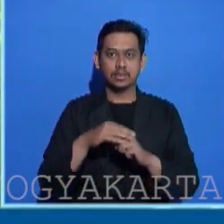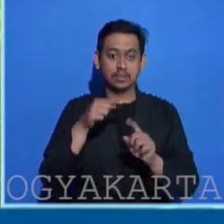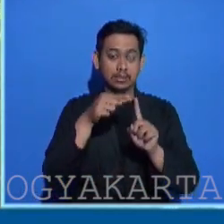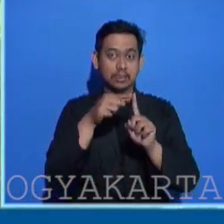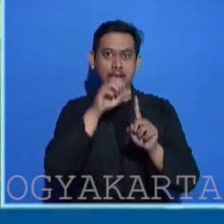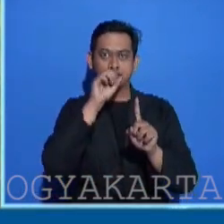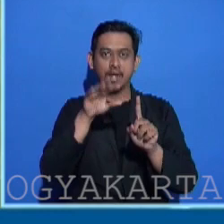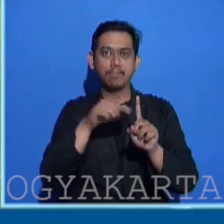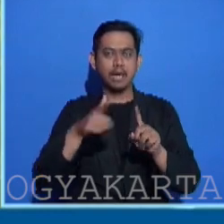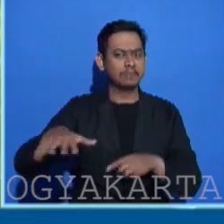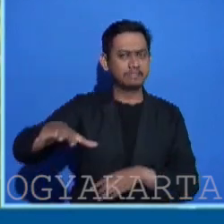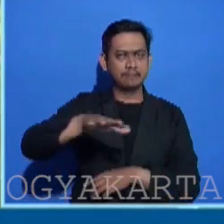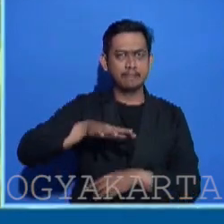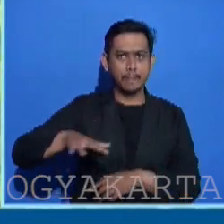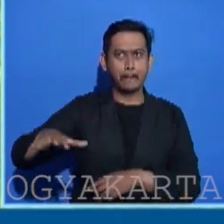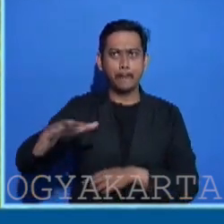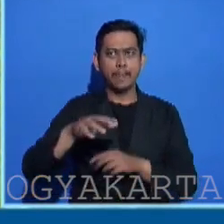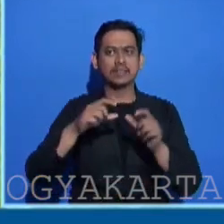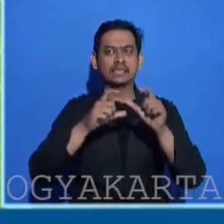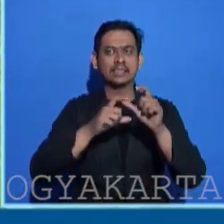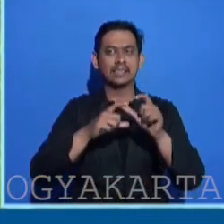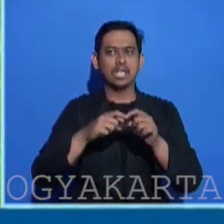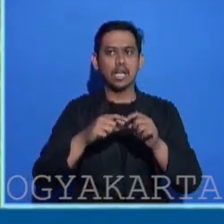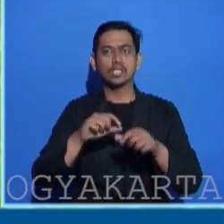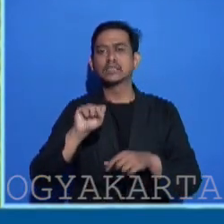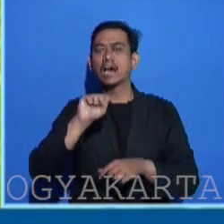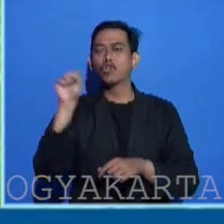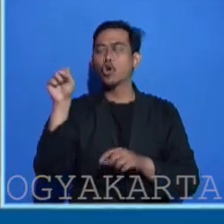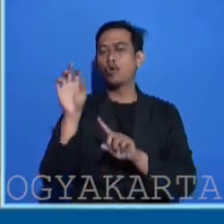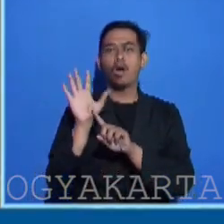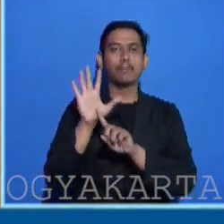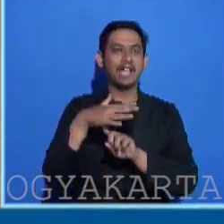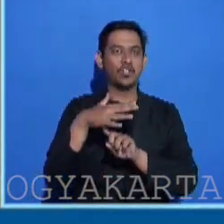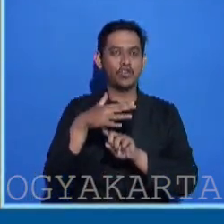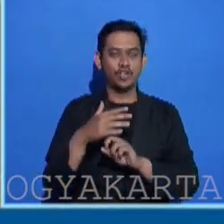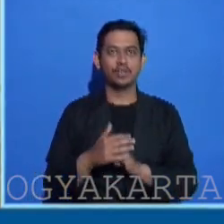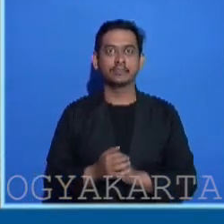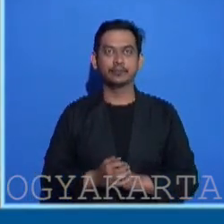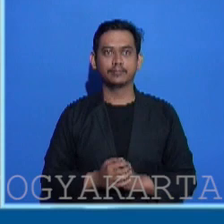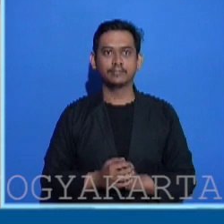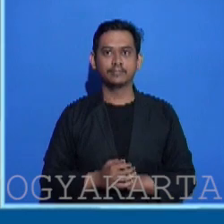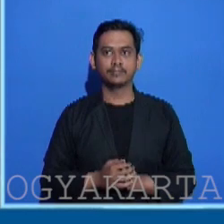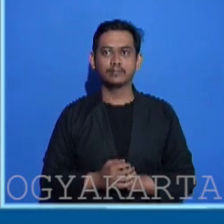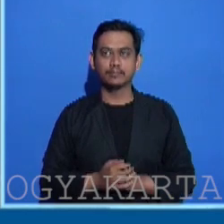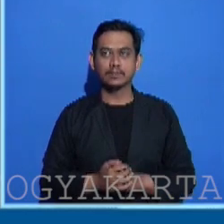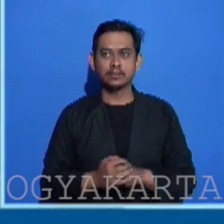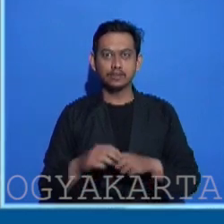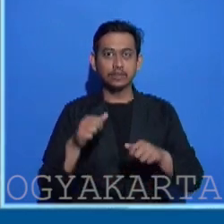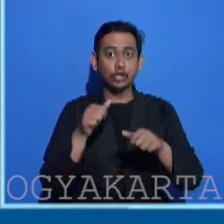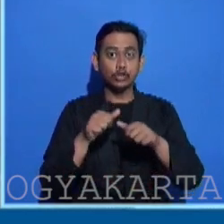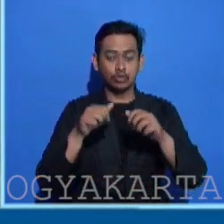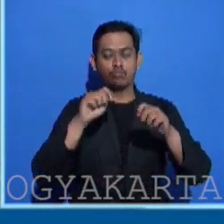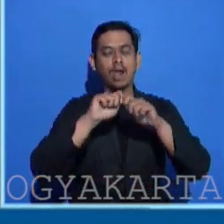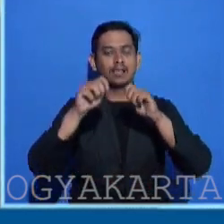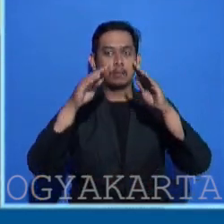Bandung bendorejo Sewon Bantul Lampung milih damel Omah tawon Kang di jangkrik kriyo tradisional saking Nuswantoro